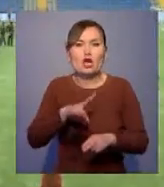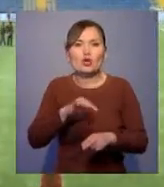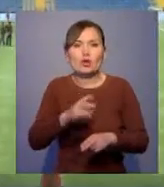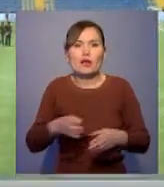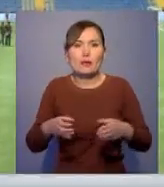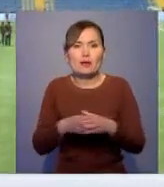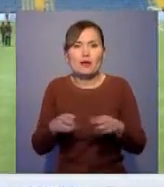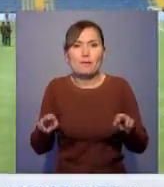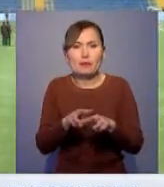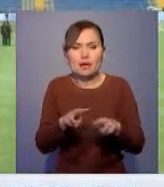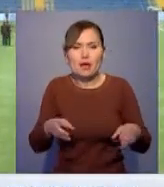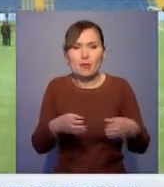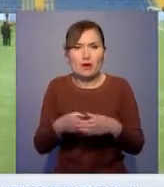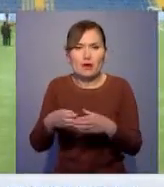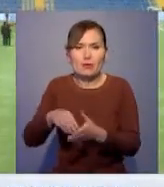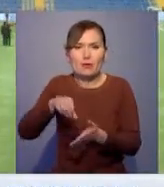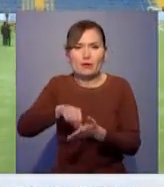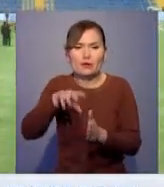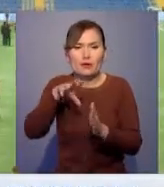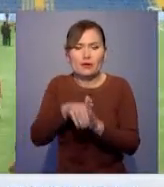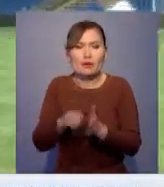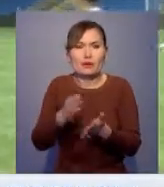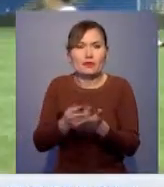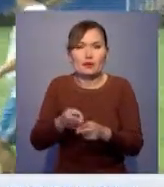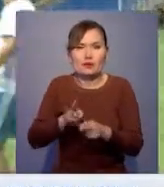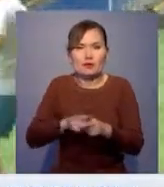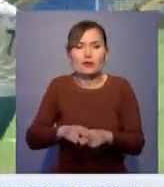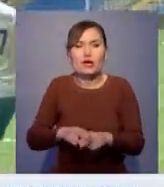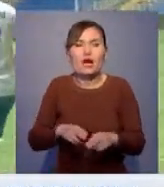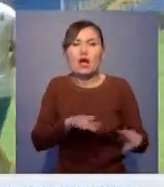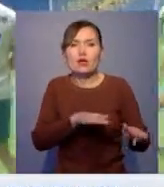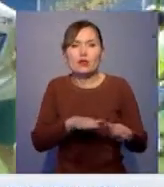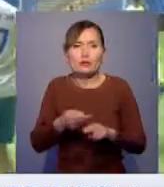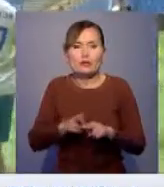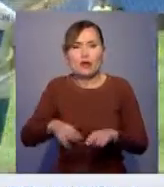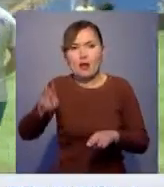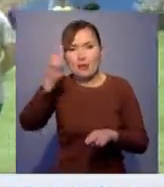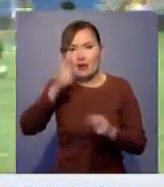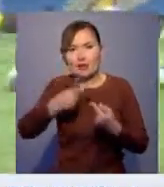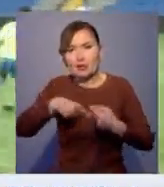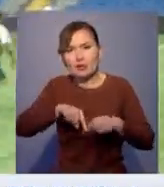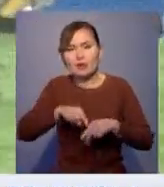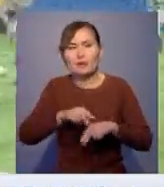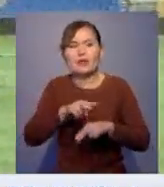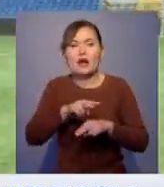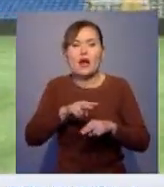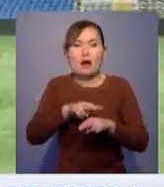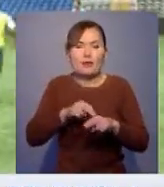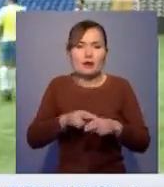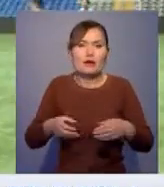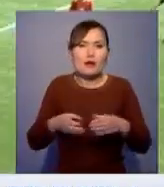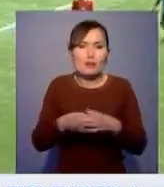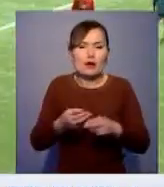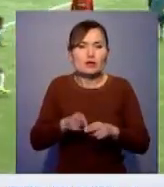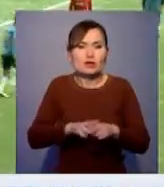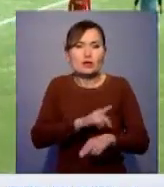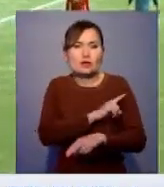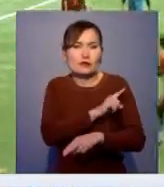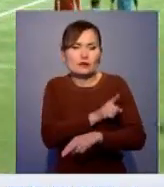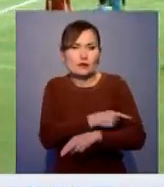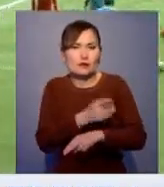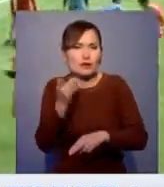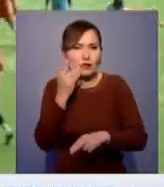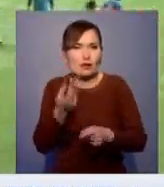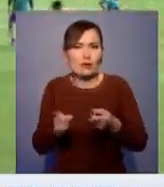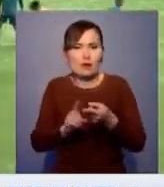мен бірнеше министрліктің құрамалары бар. Ұйымдастырушылардың айтуынша, мұндай шара мемлекеттік орган қызметкерлері арасындағы байланысты нығайтуға зор